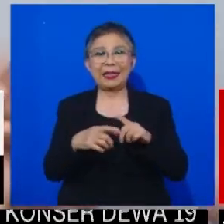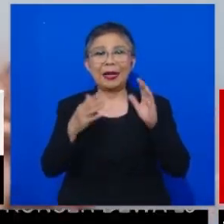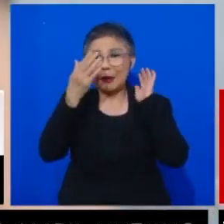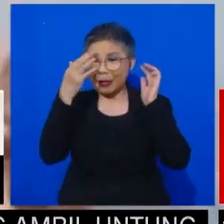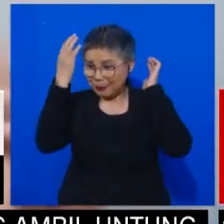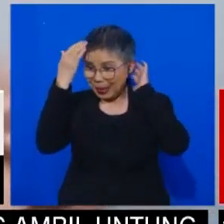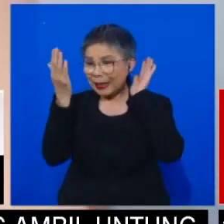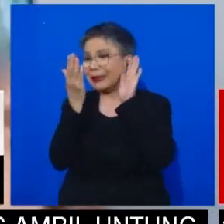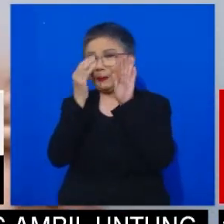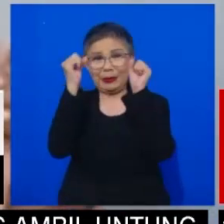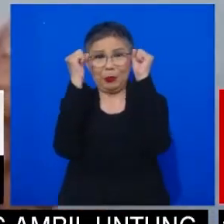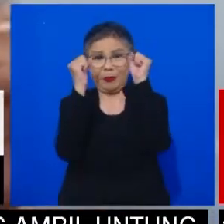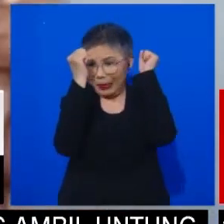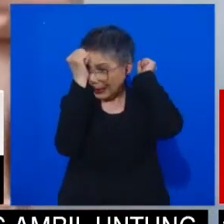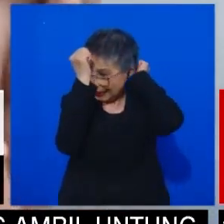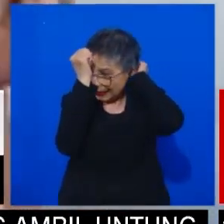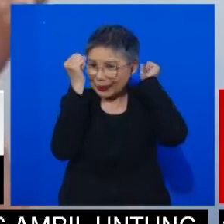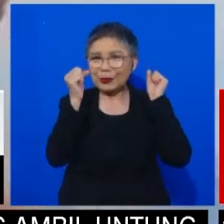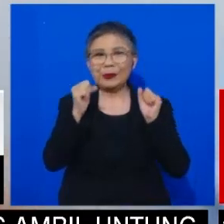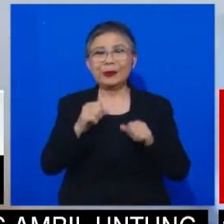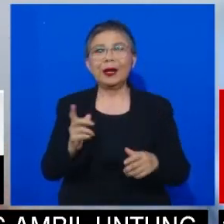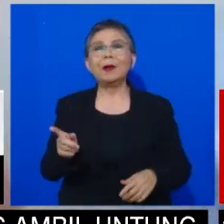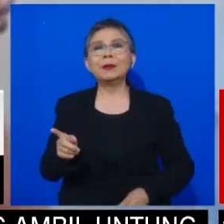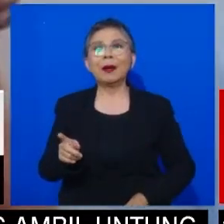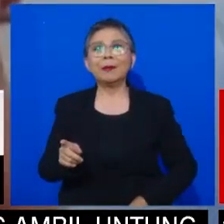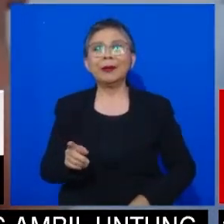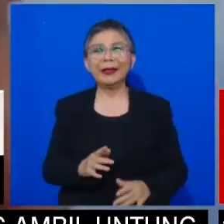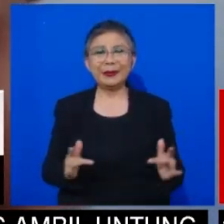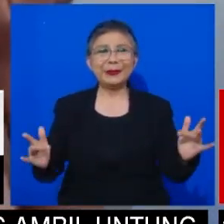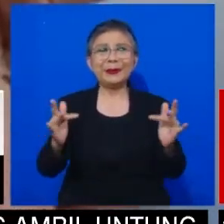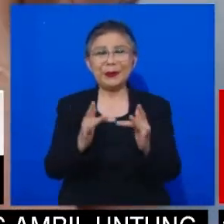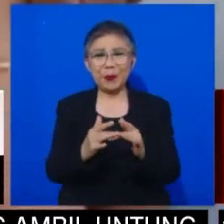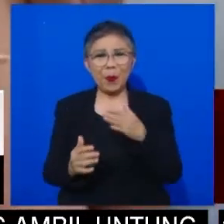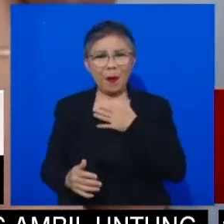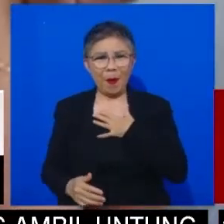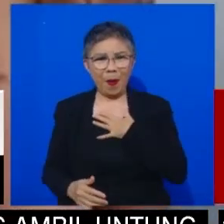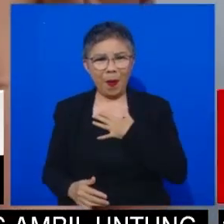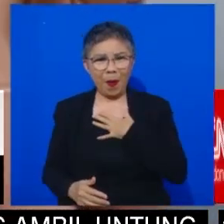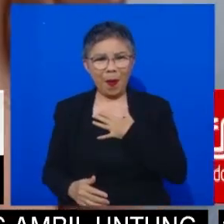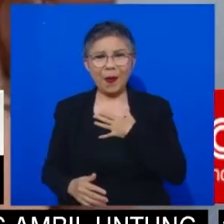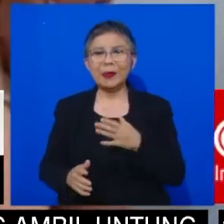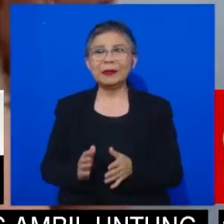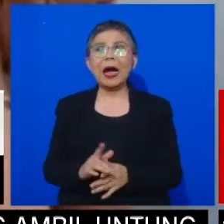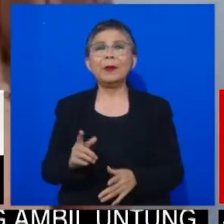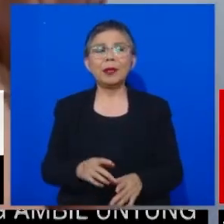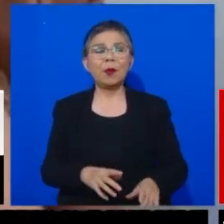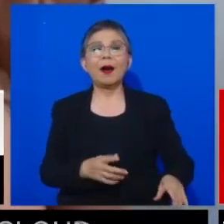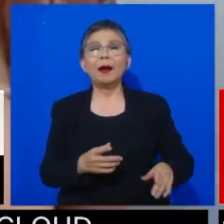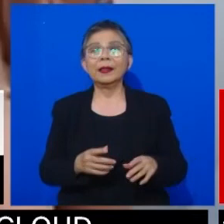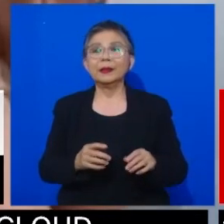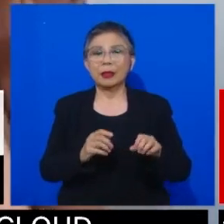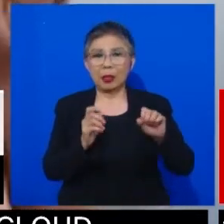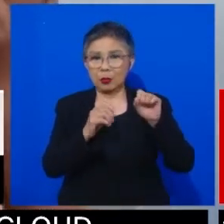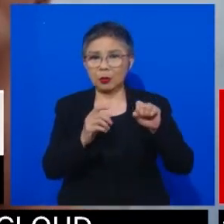teras rumahnya di Desa Sumber Bening Kecamatan Balerejo menjadi viral di media sosial untuk mengeluarkan kepala